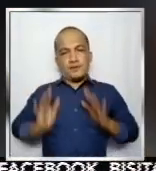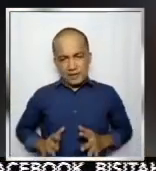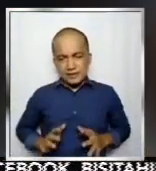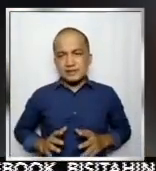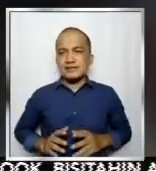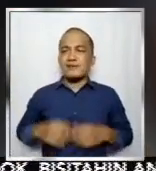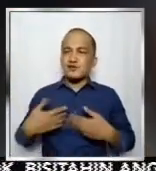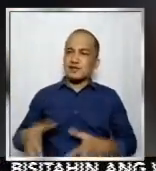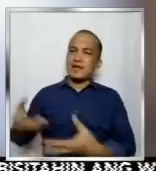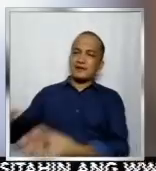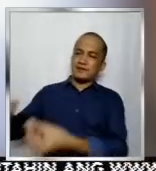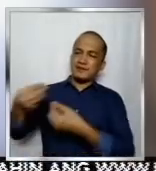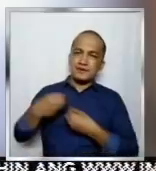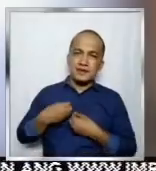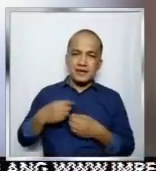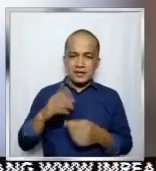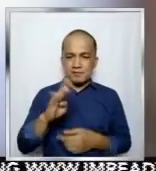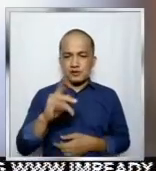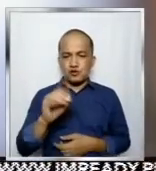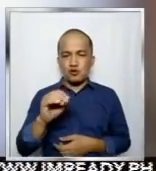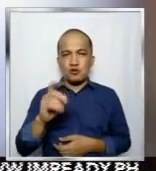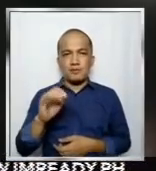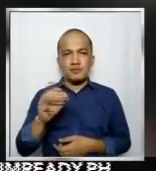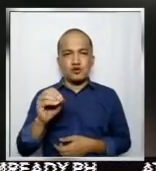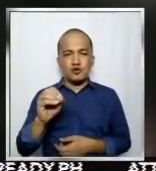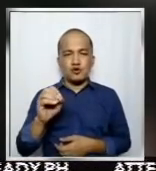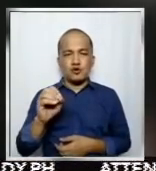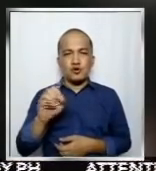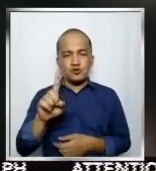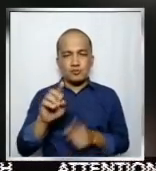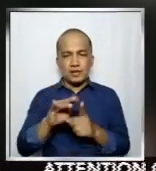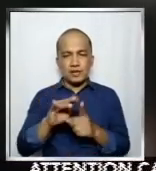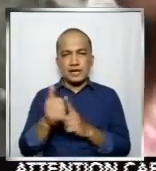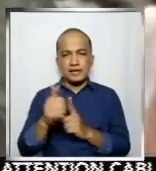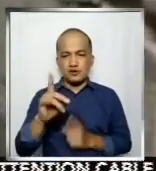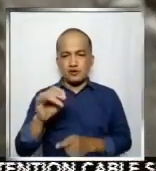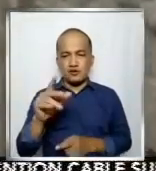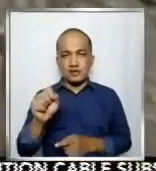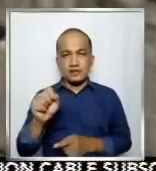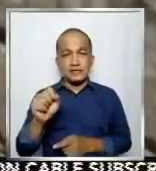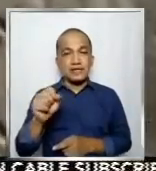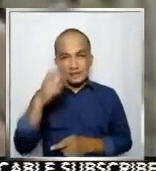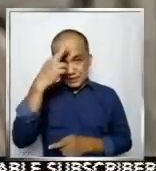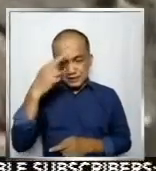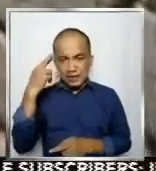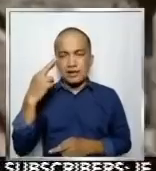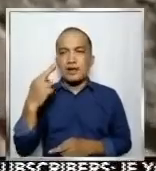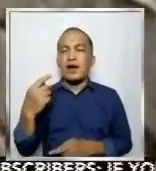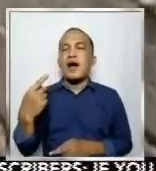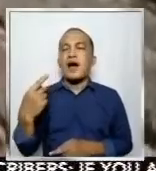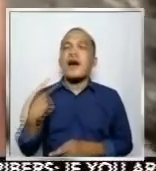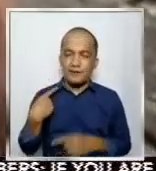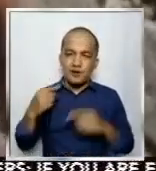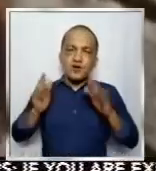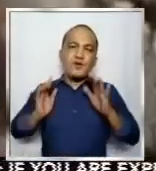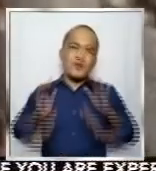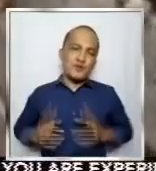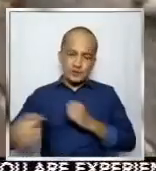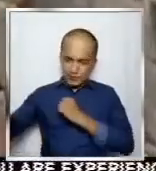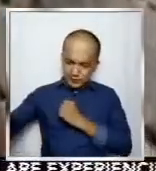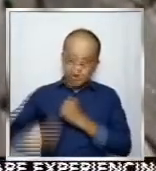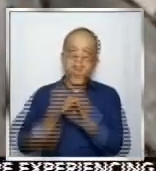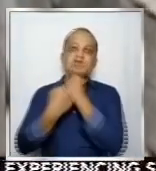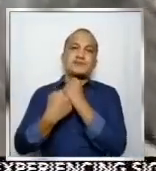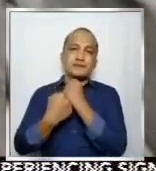1, Barangay Dolores, Taytay, Rizal ang ayuda na pinakaasam nila. Kwento nila, matapos mapalabas sa DZBB